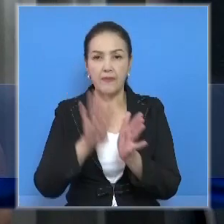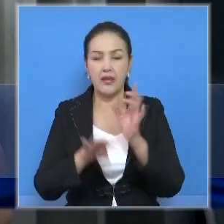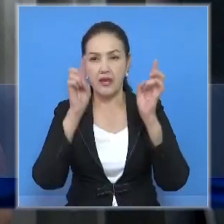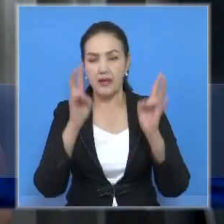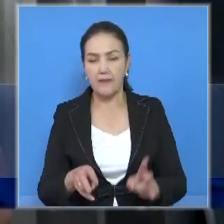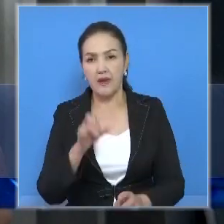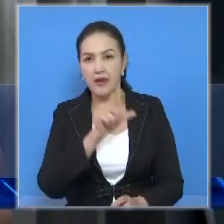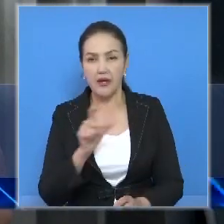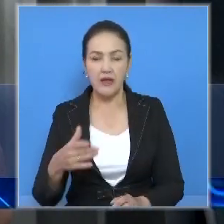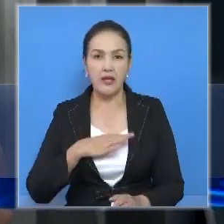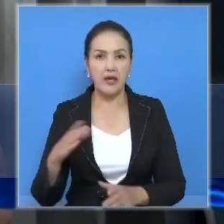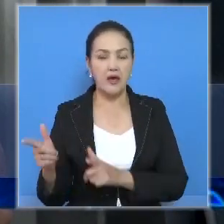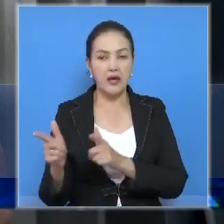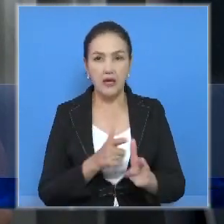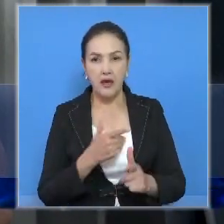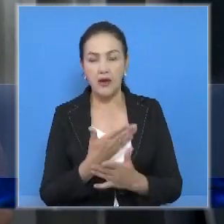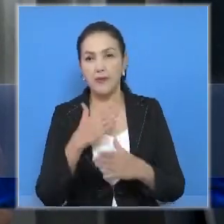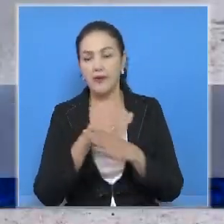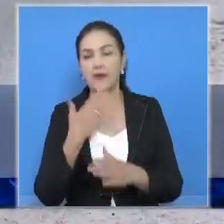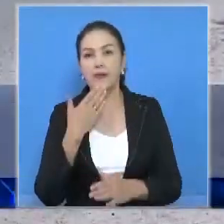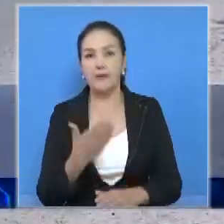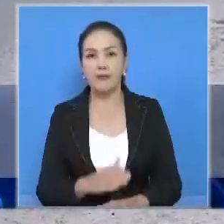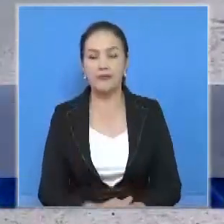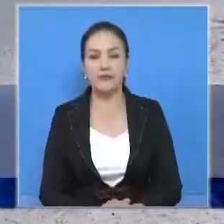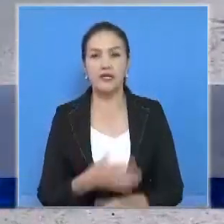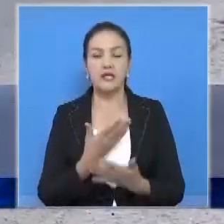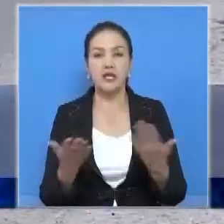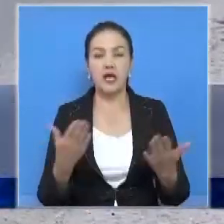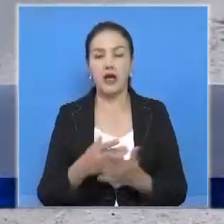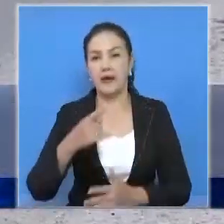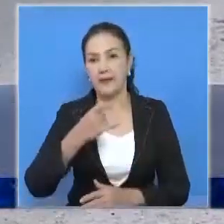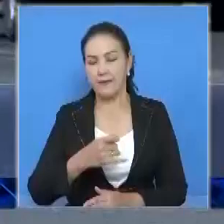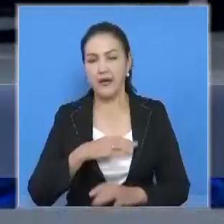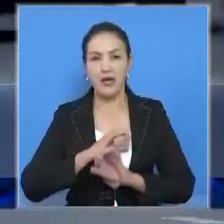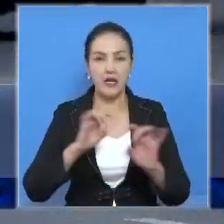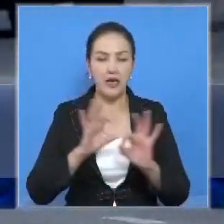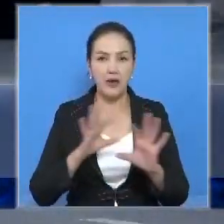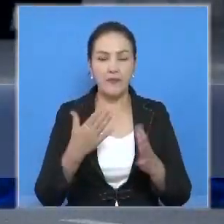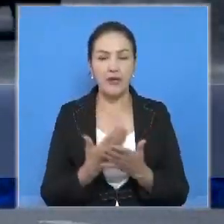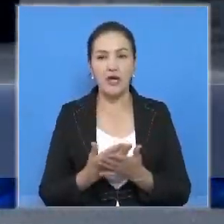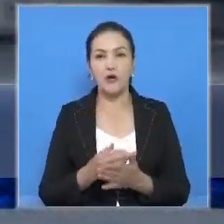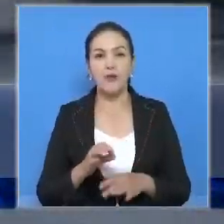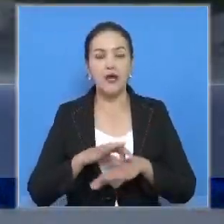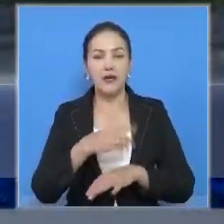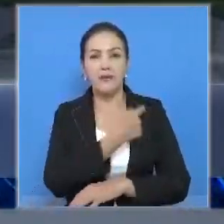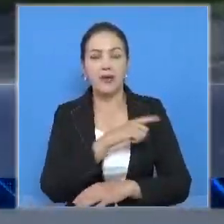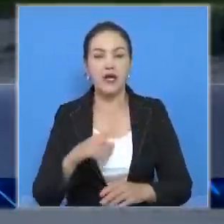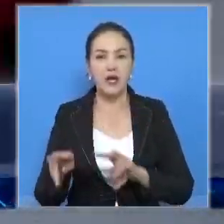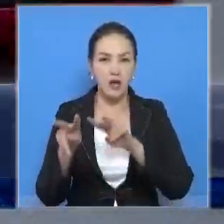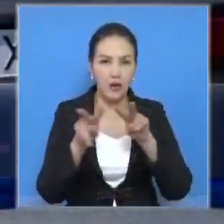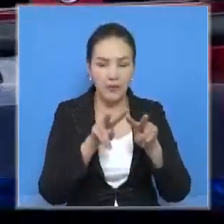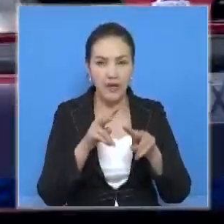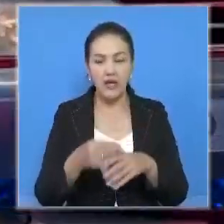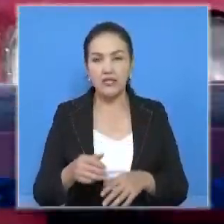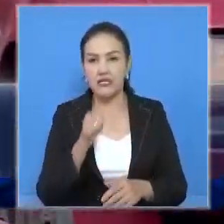граждан. Я готов оказать содействие в этом вопросе. Некоторые представители таксопарков рассказали о наличии процедуры медицинского осмотра